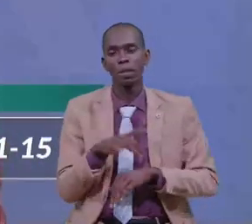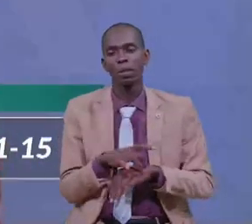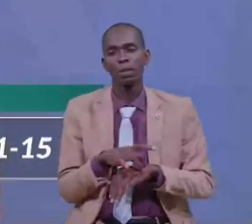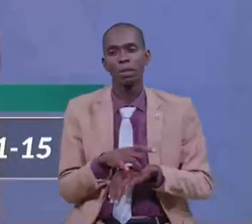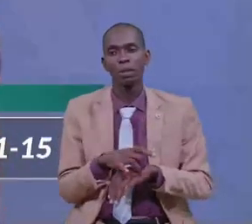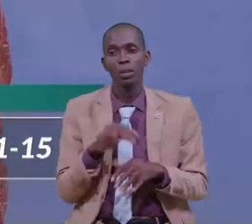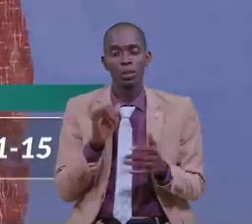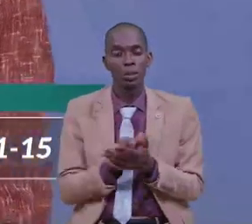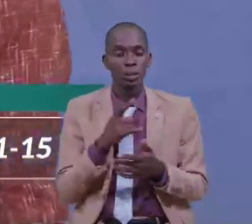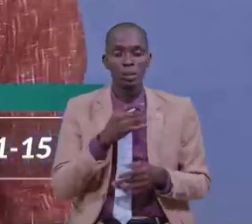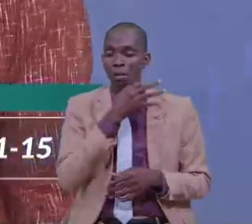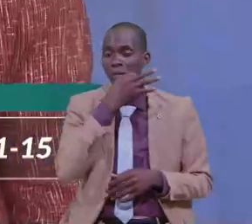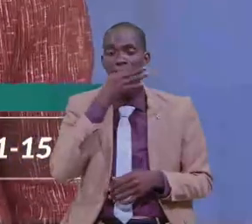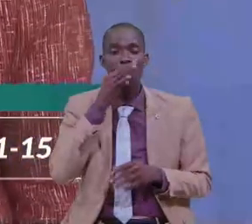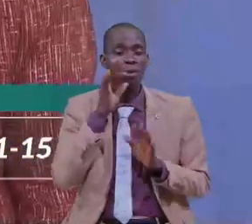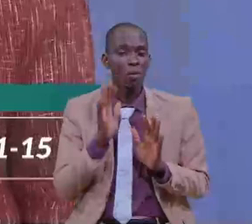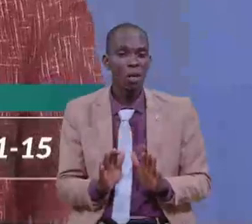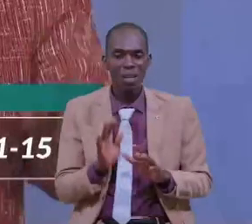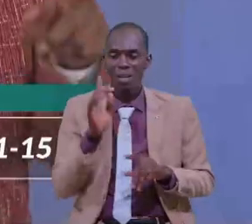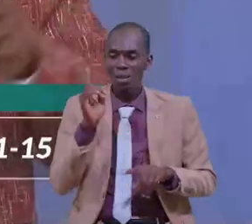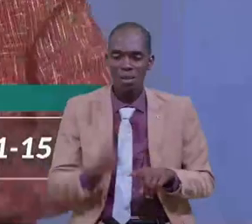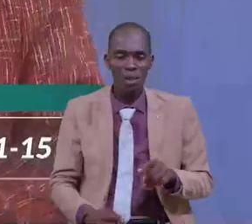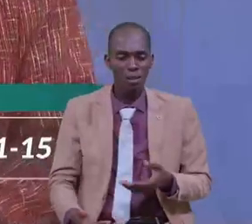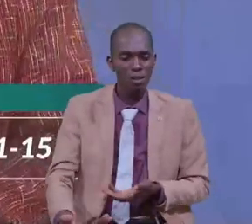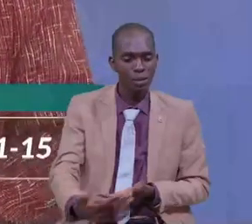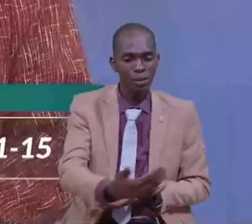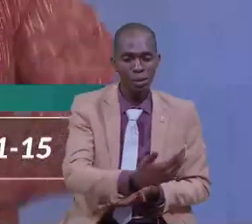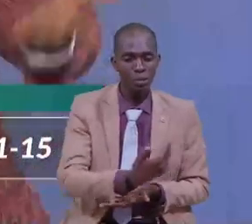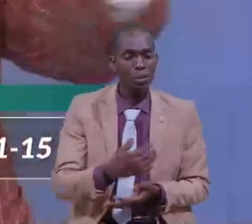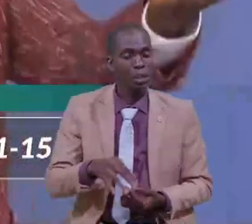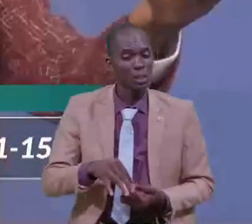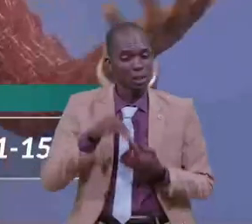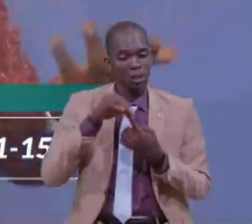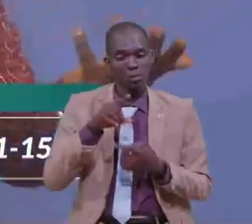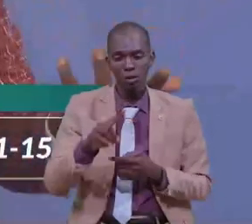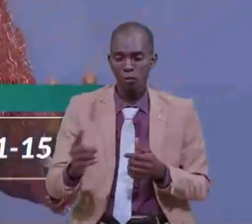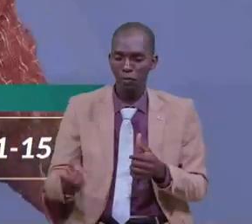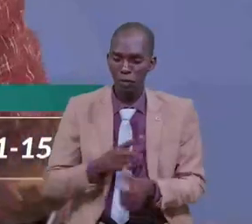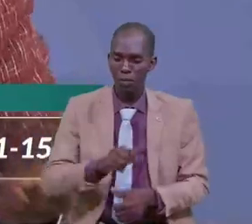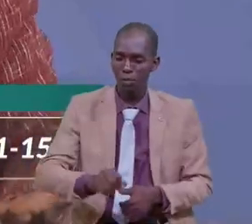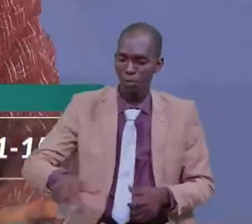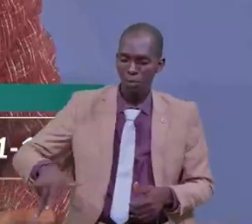terre que le cultivateur ne peut pas moissonner s'il ne sème pas.